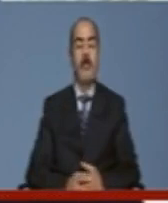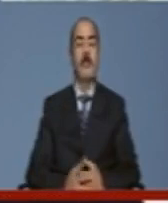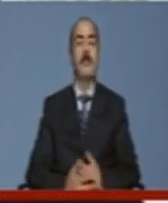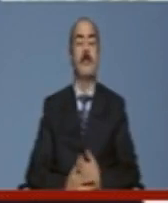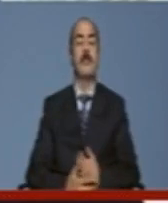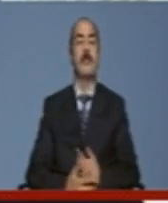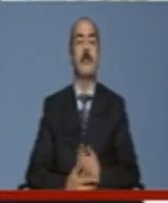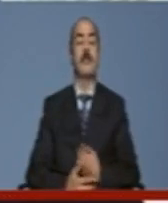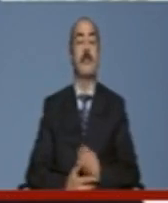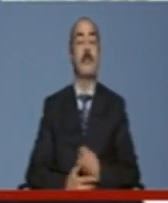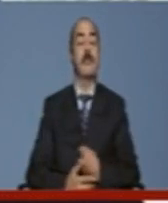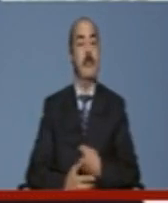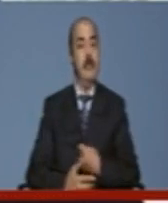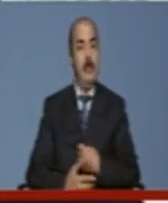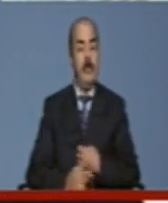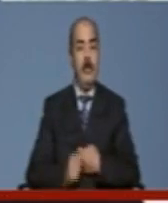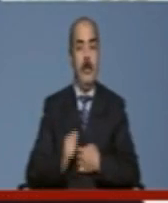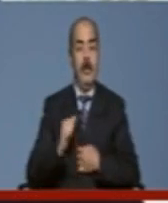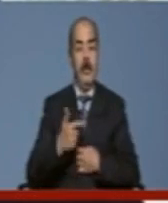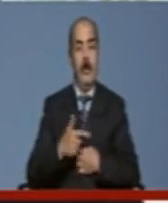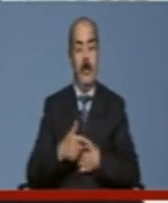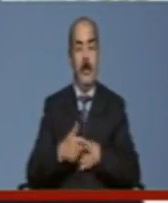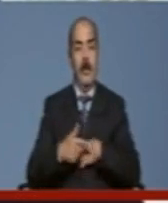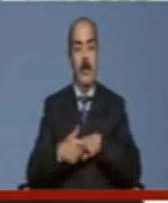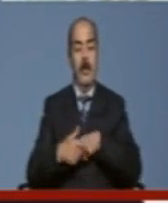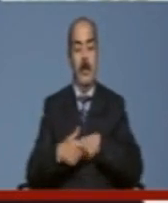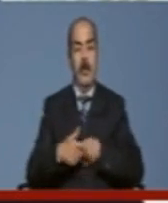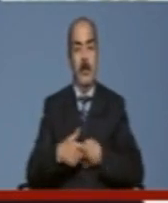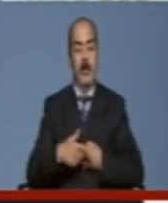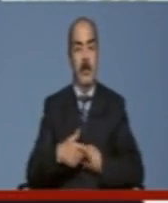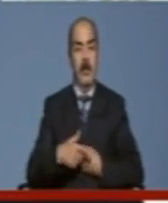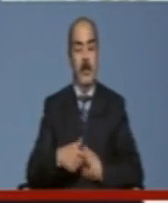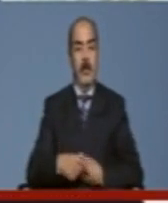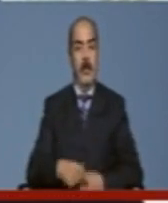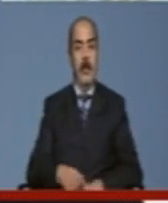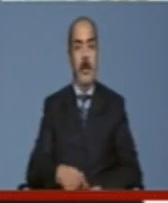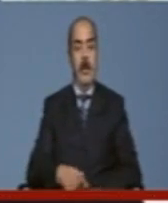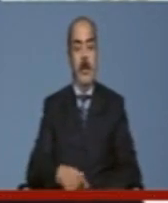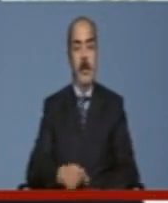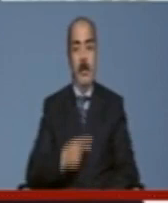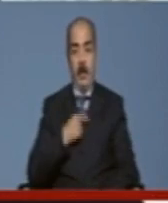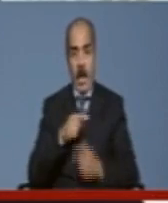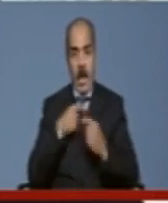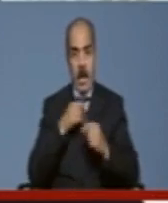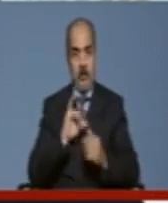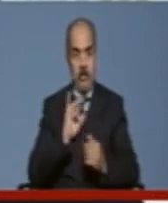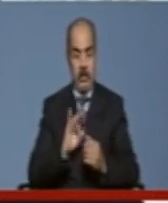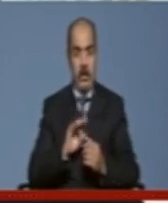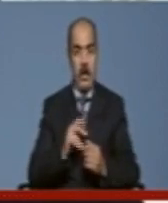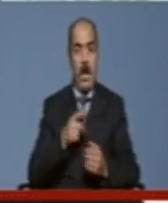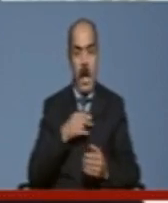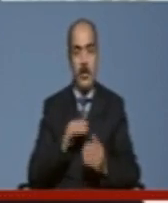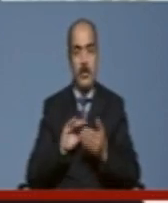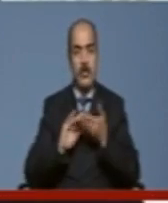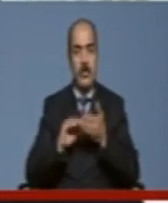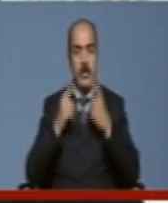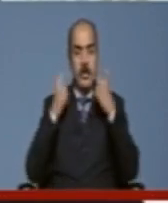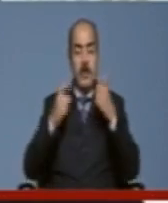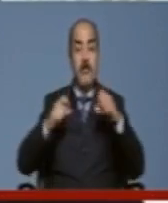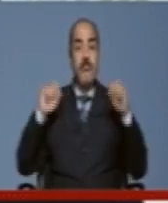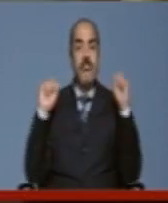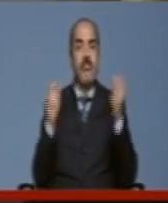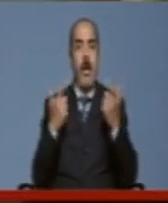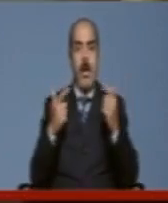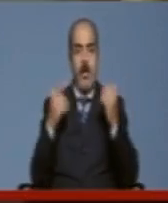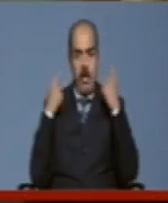نقطة أيضا توافقنا على أن احنا نعمل فيها بجد، وهي إدخال المساعدات الإنسانية